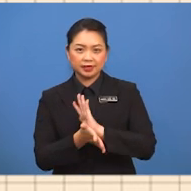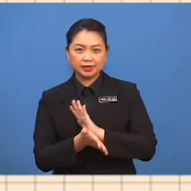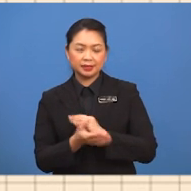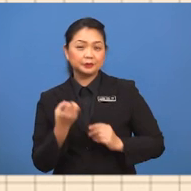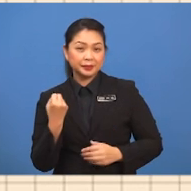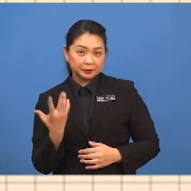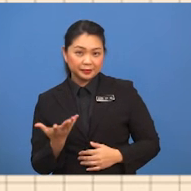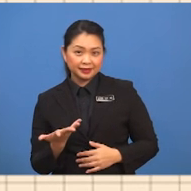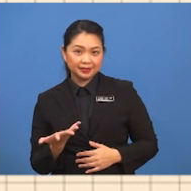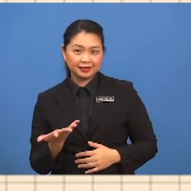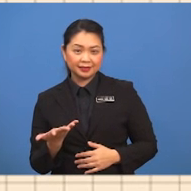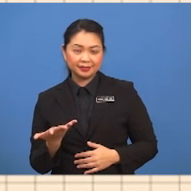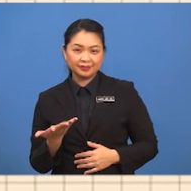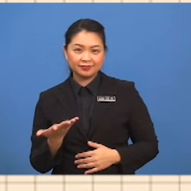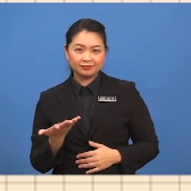Jadi julat ialah